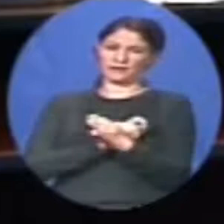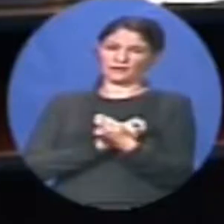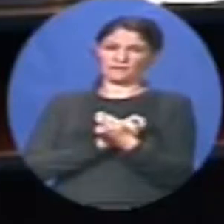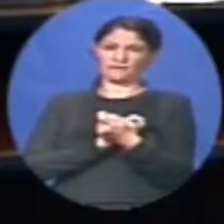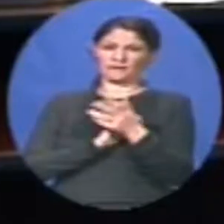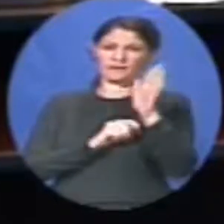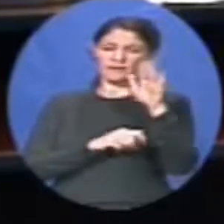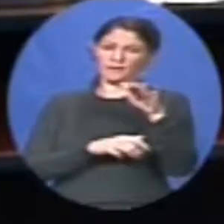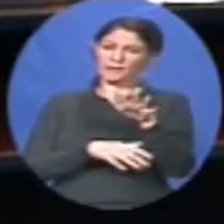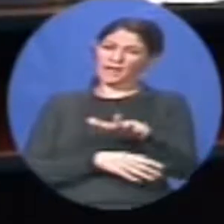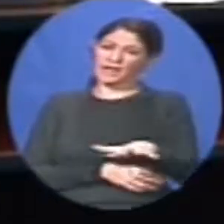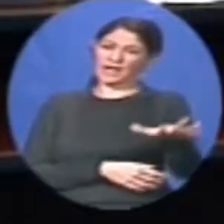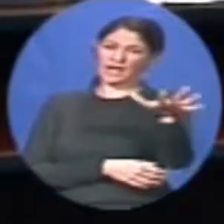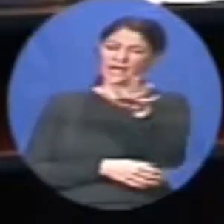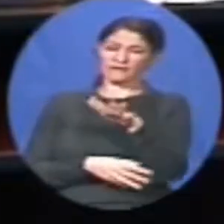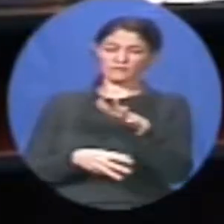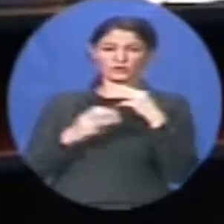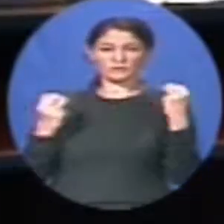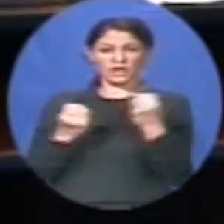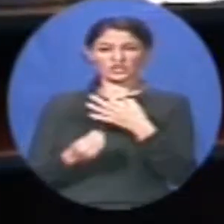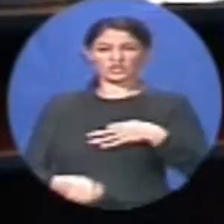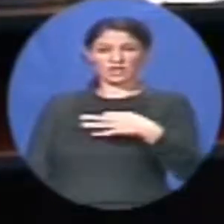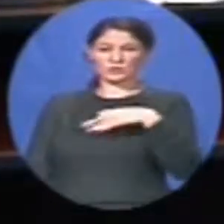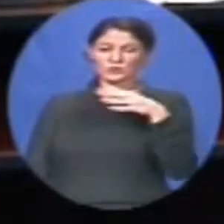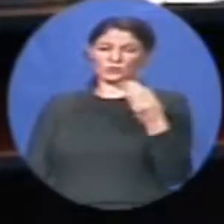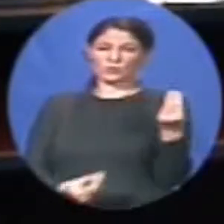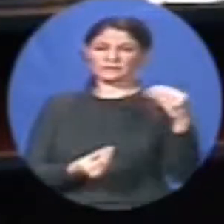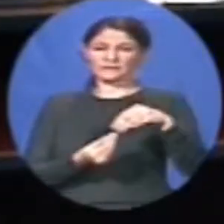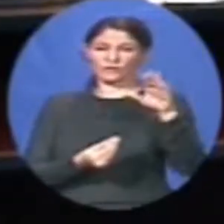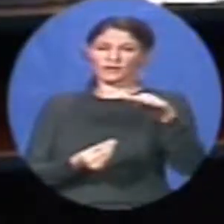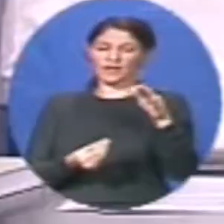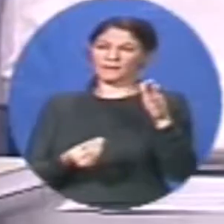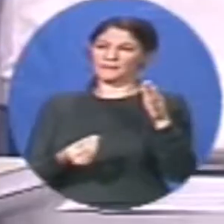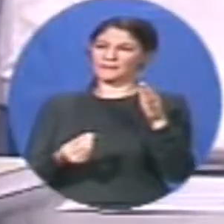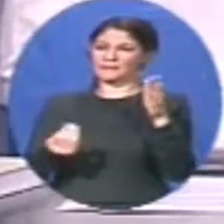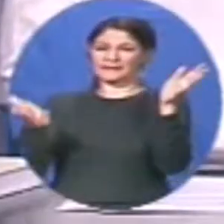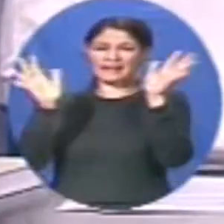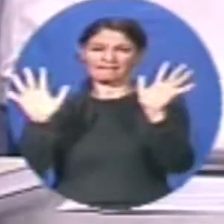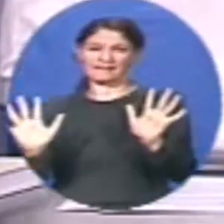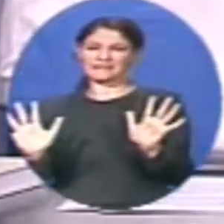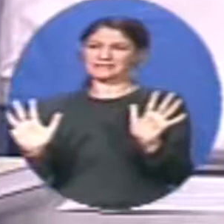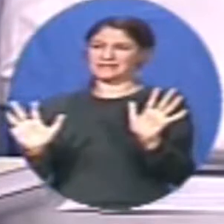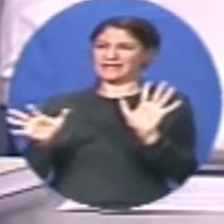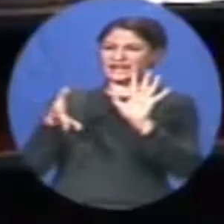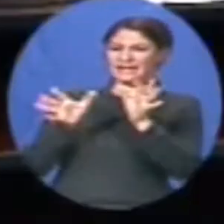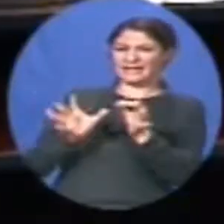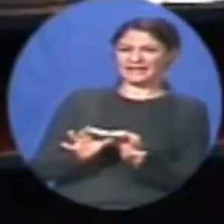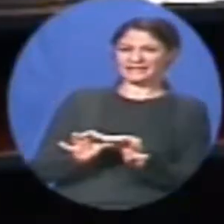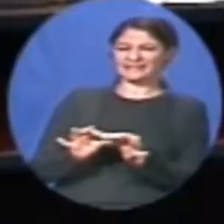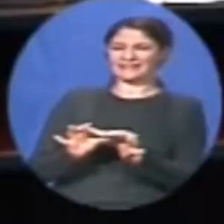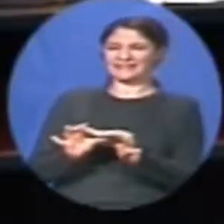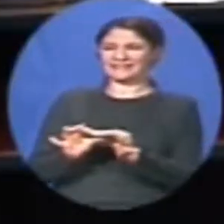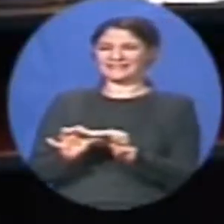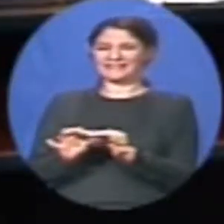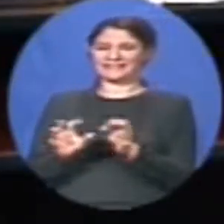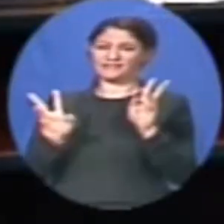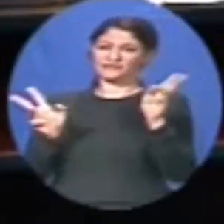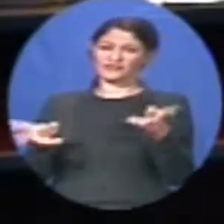שזה הסלון והבית שלנו, נכנסו כל מיני מכשירים בכל מיני גדלים. דיירים חדשים. כן, דיירים קפואים חדשים.